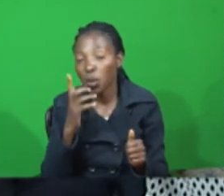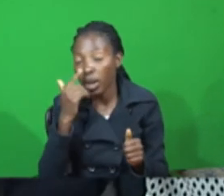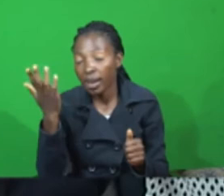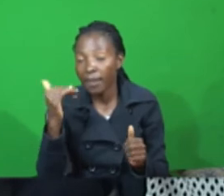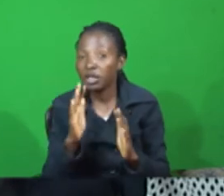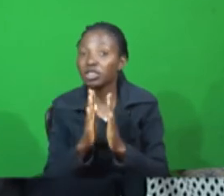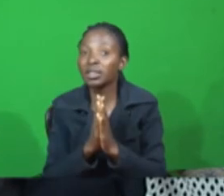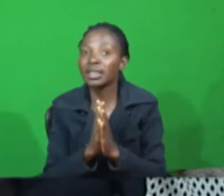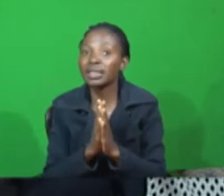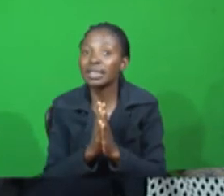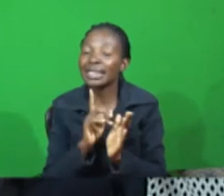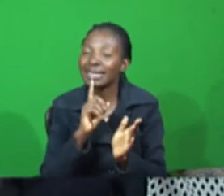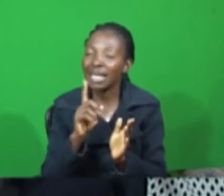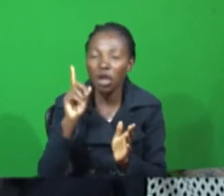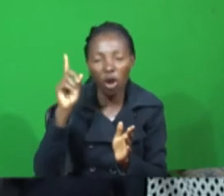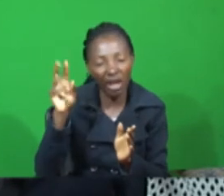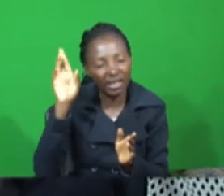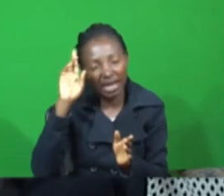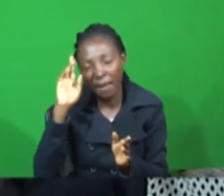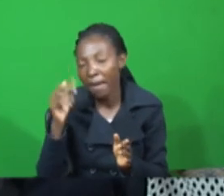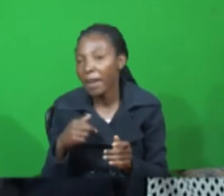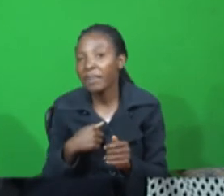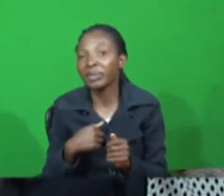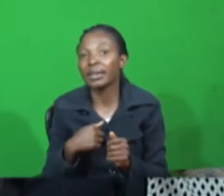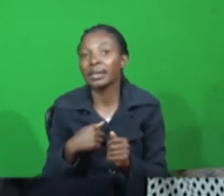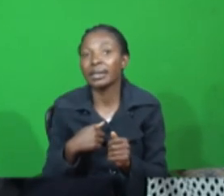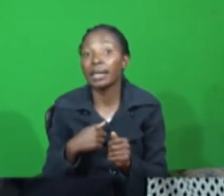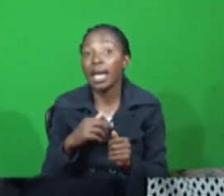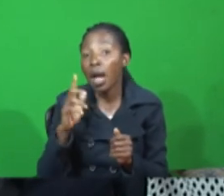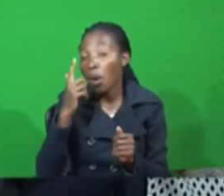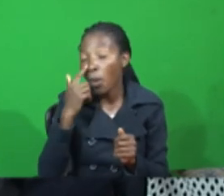manje. Wautanga kuti Mwari ndirangarire. Kukana mwana